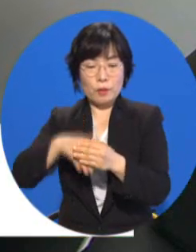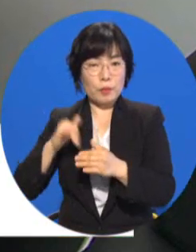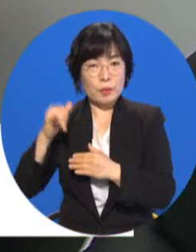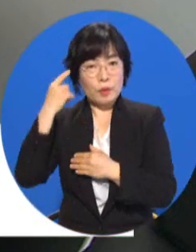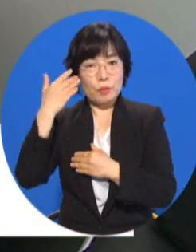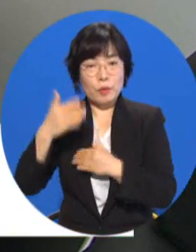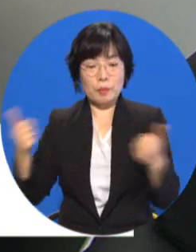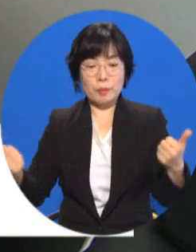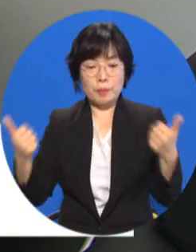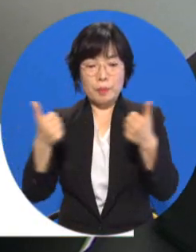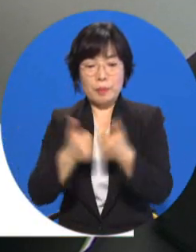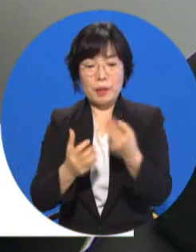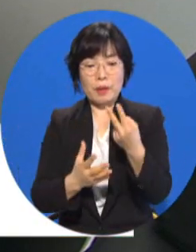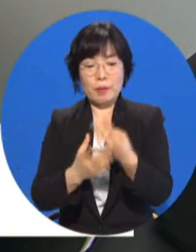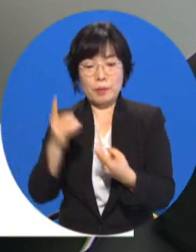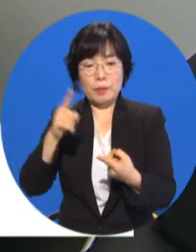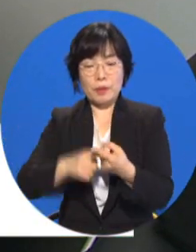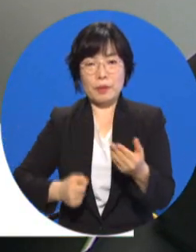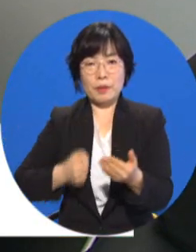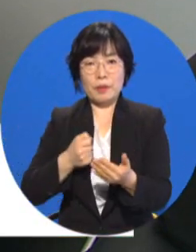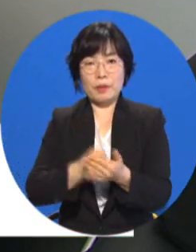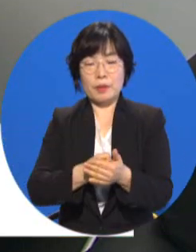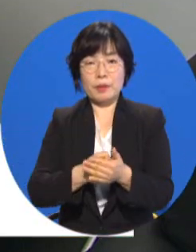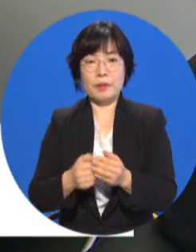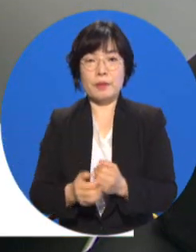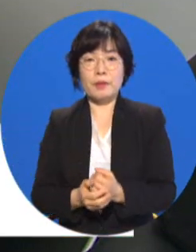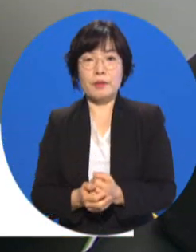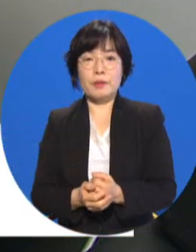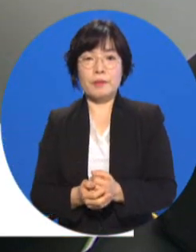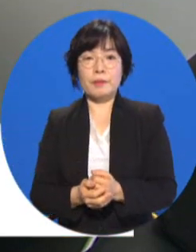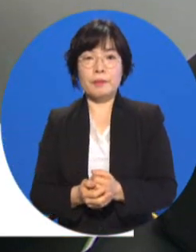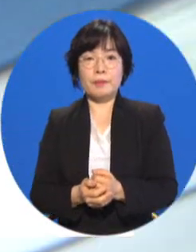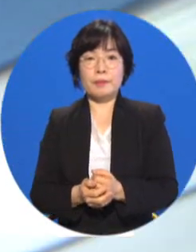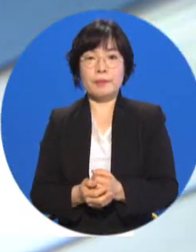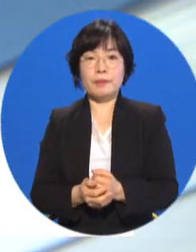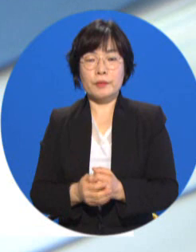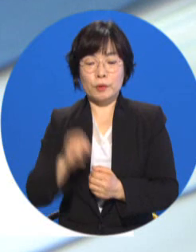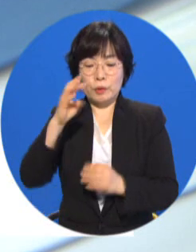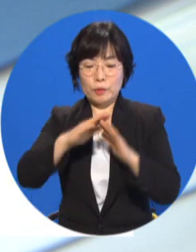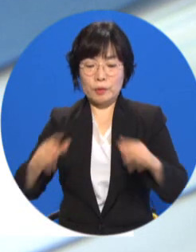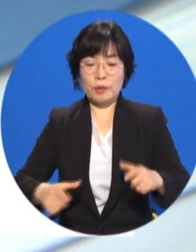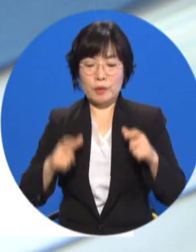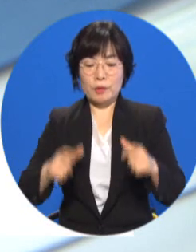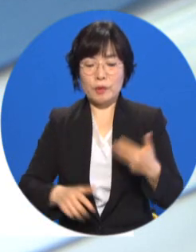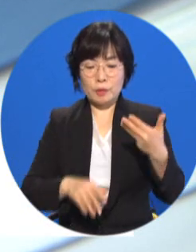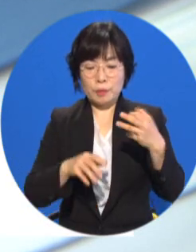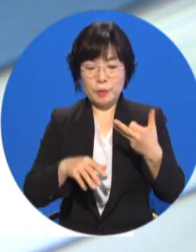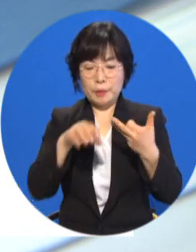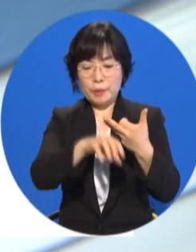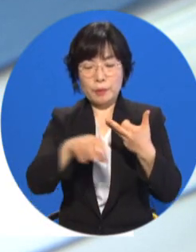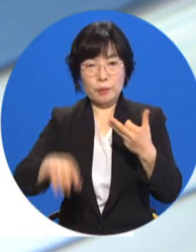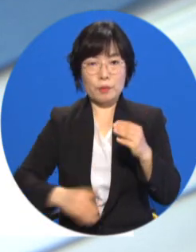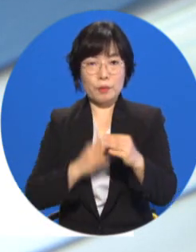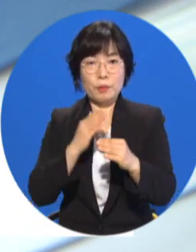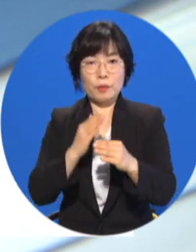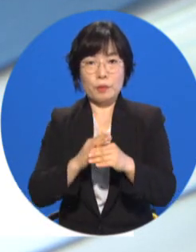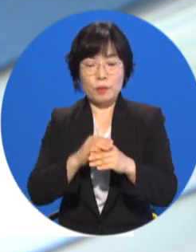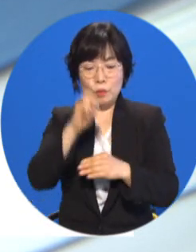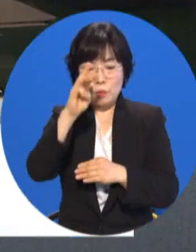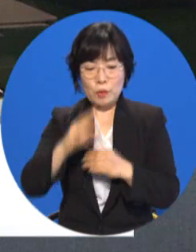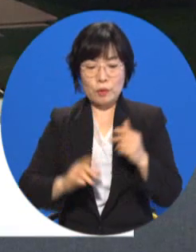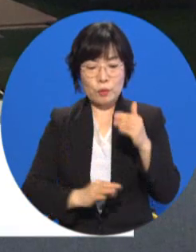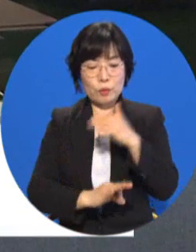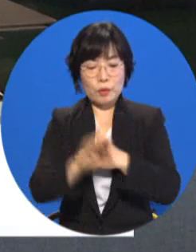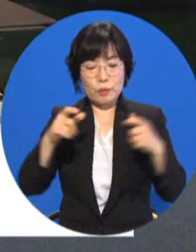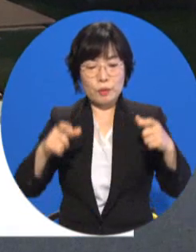여론조사 50%를 합산하는 방식으로 진행됩니다. 한편 광주 전남 18개 선거구 가운데 광주